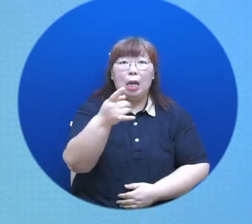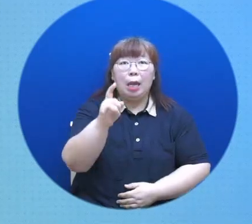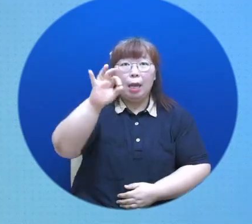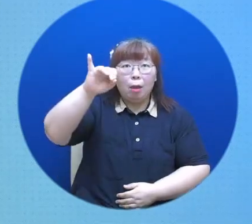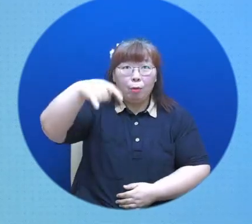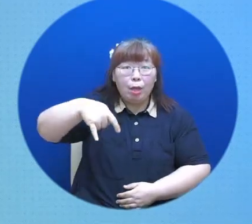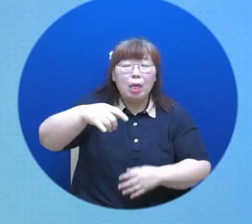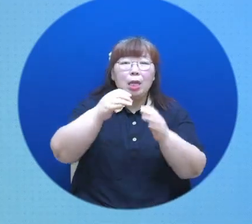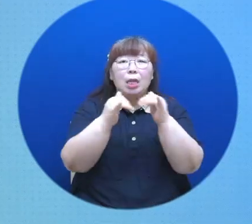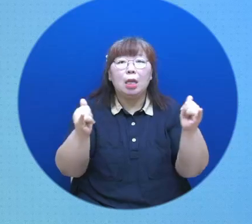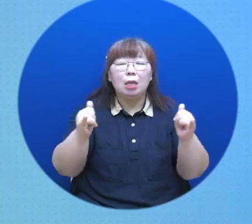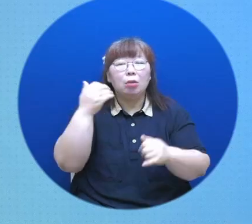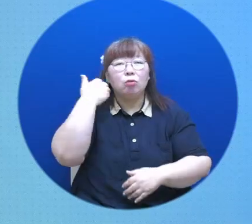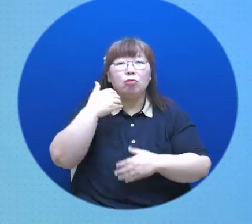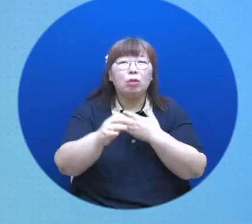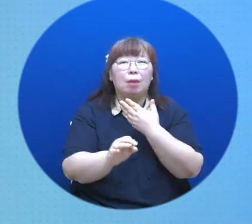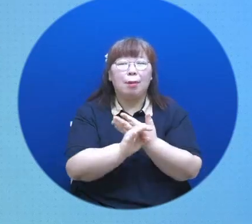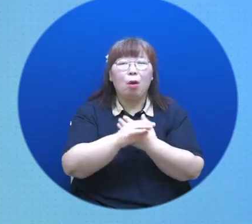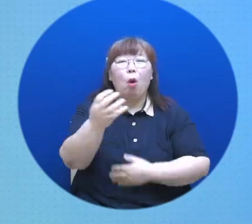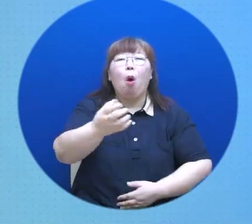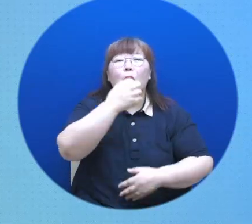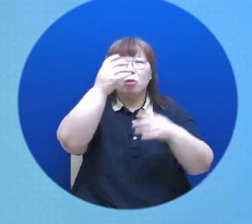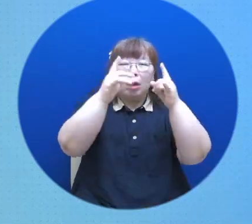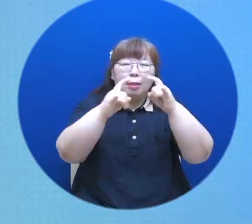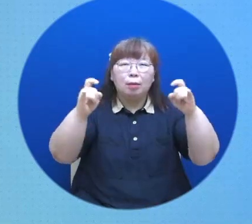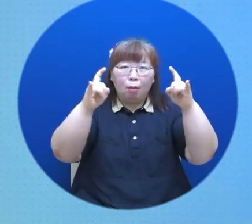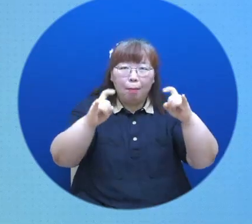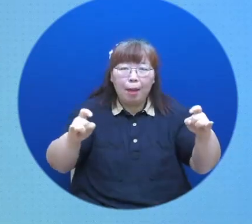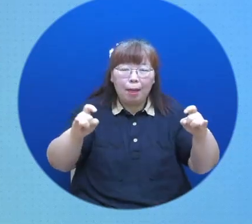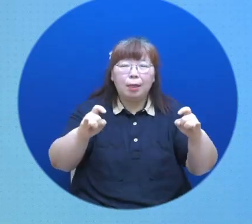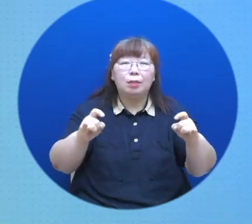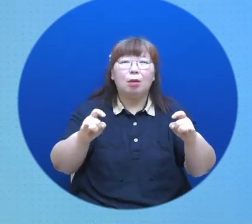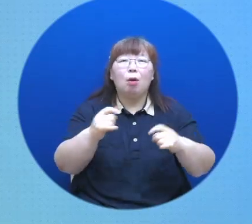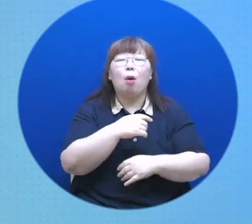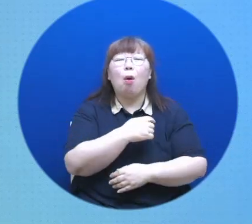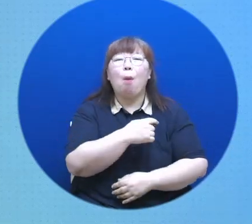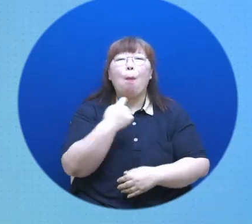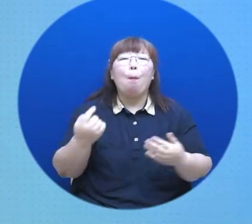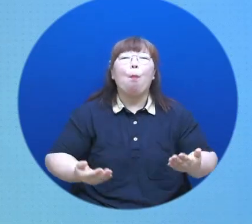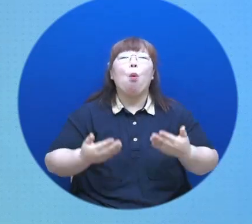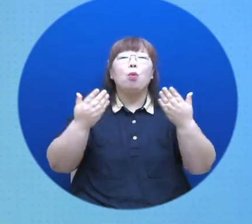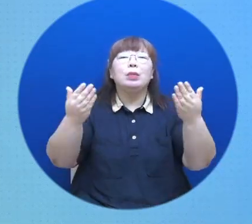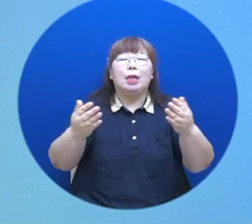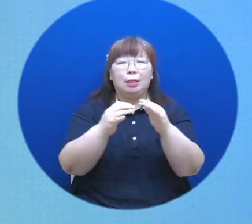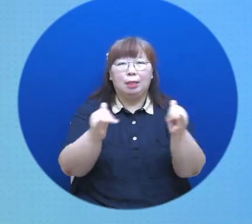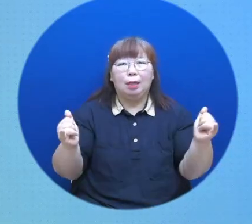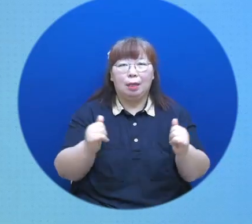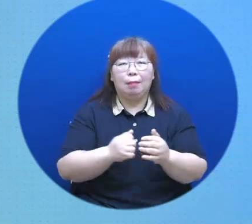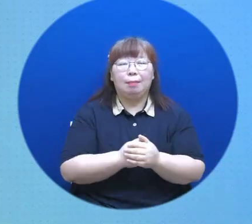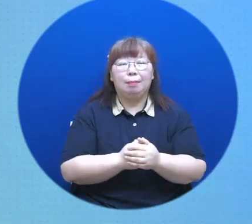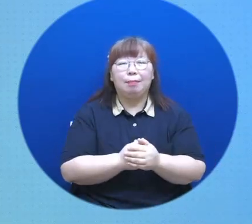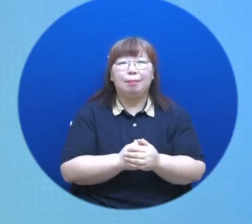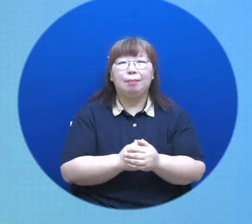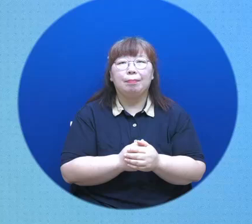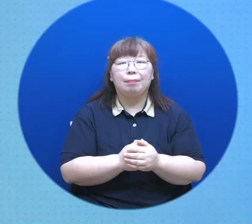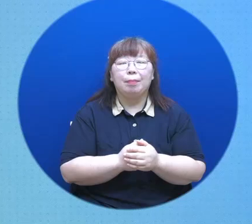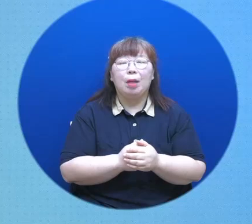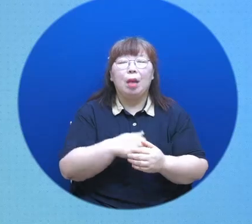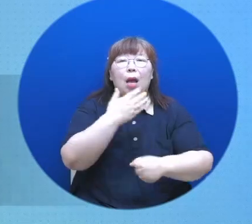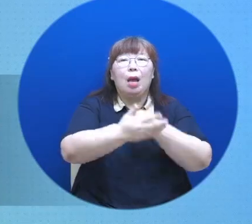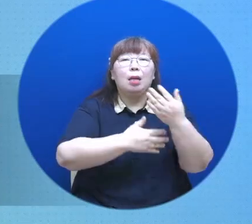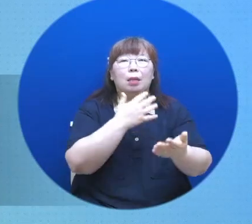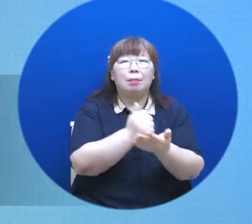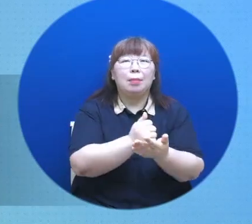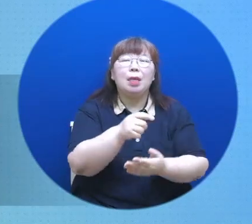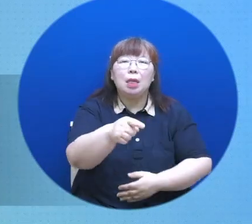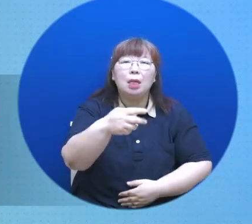레위인들은 성막에서 봉사하는 사람들이었어요. 그런데 하나님께서 이 레위인들을 오늘 특별하게